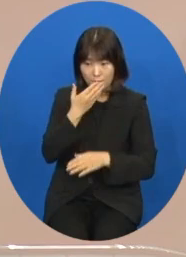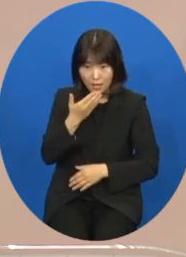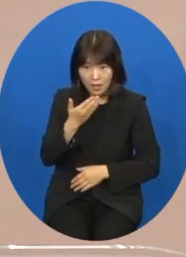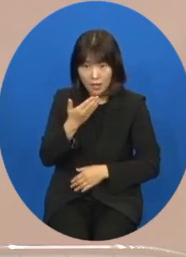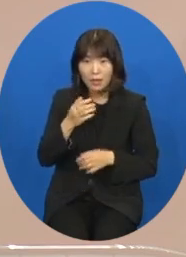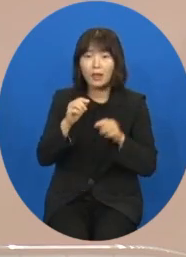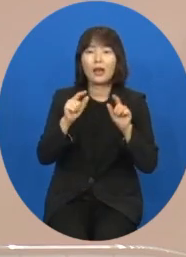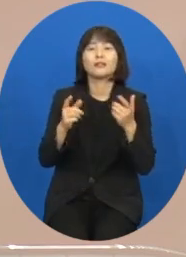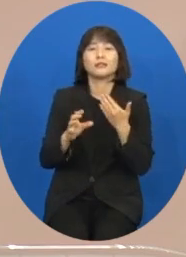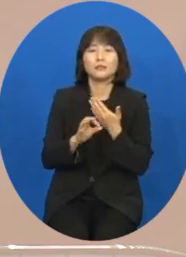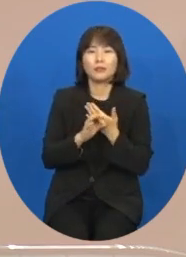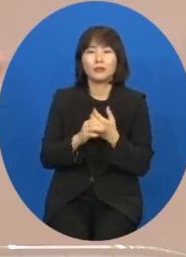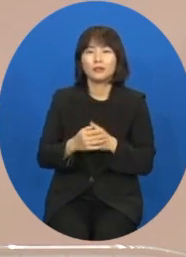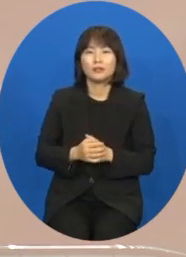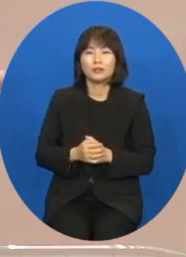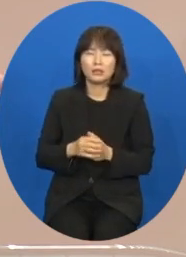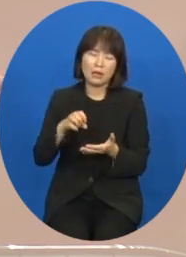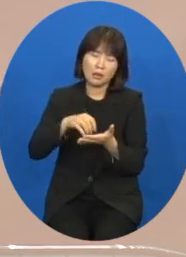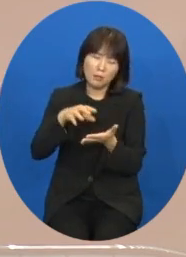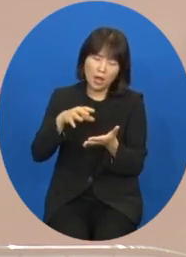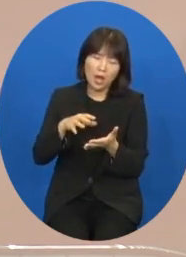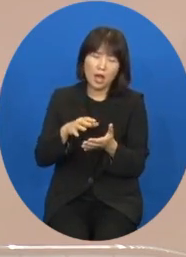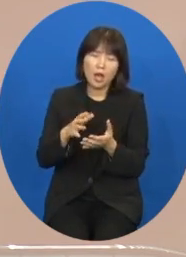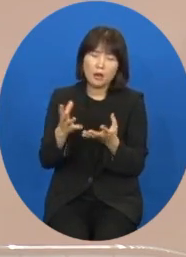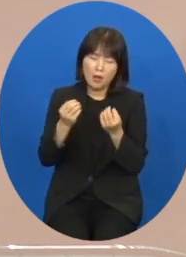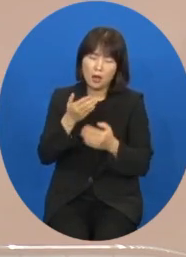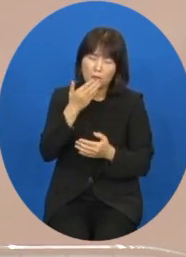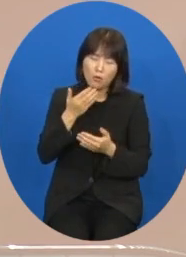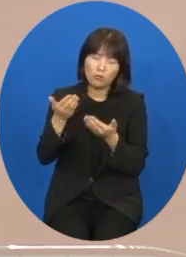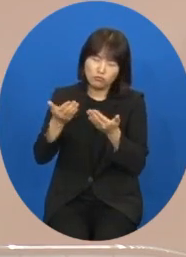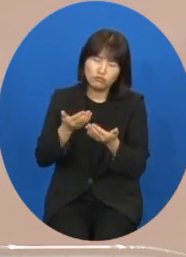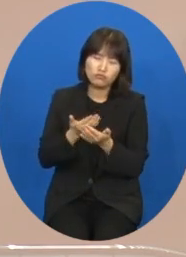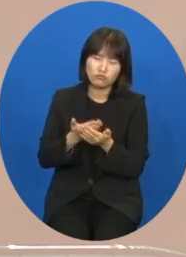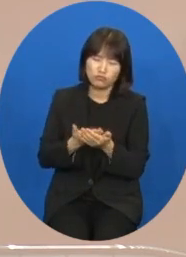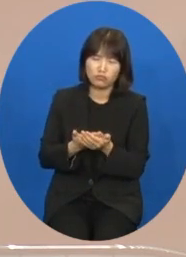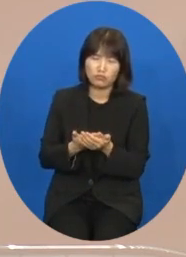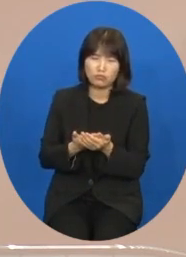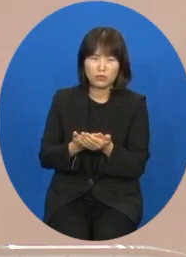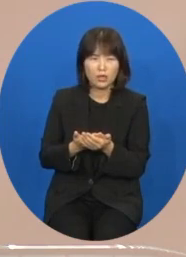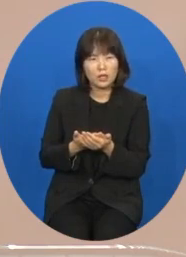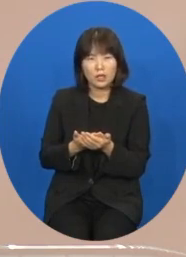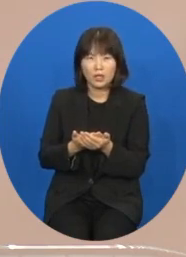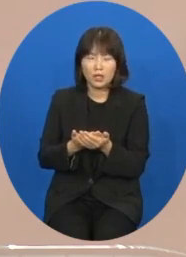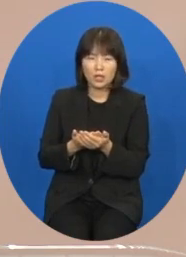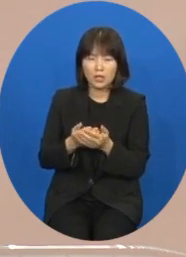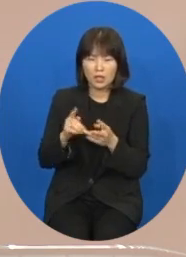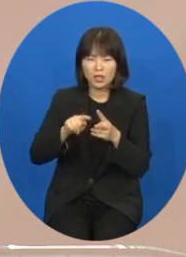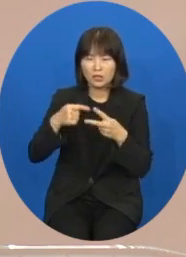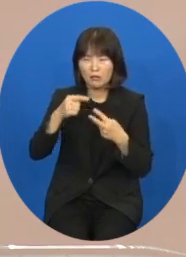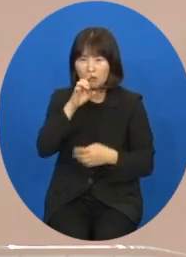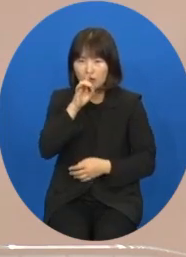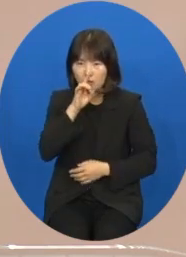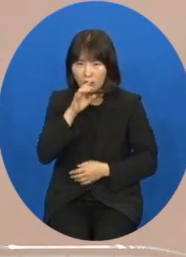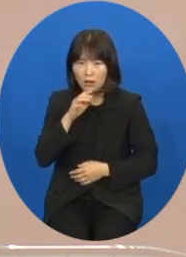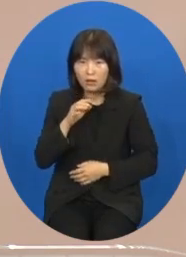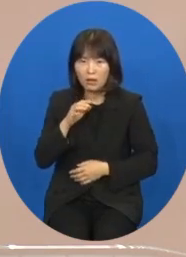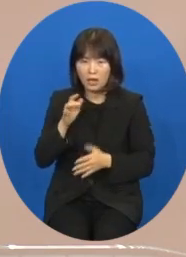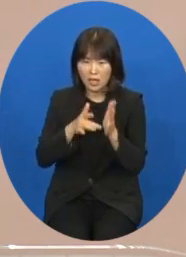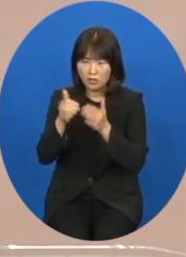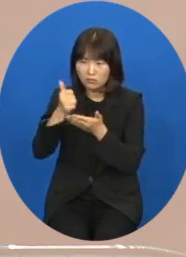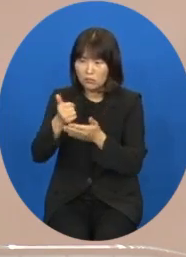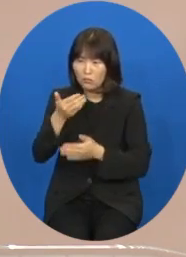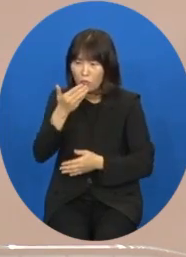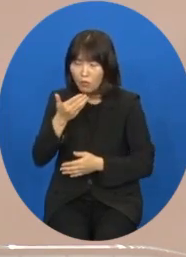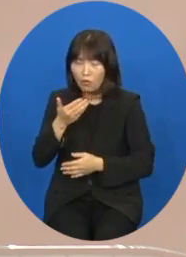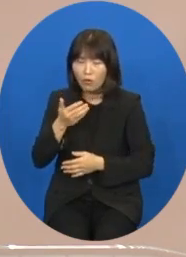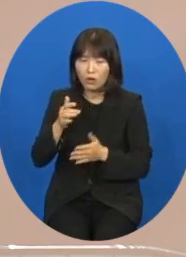아니면 좀 빵이라도 제대로 먹게 해주지, 무슨 이해가 안 돼. 아니 나를 먹으라니,